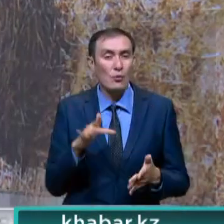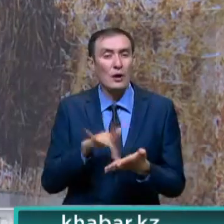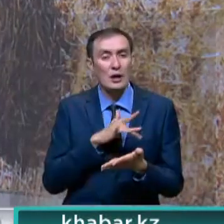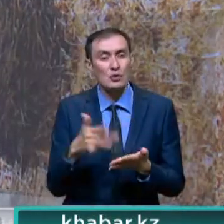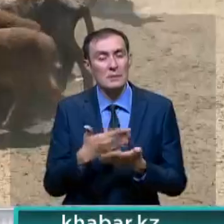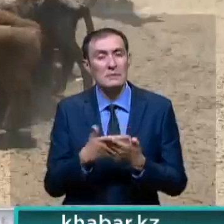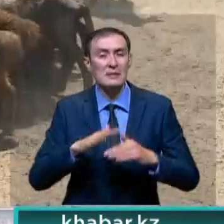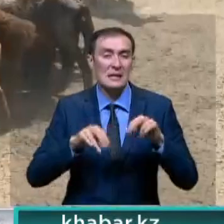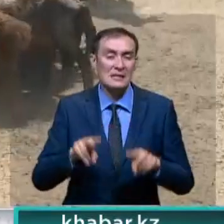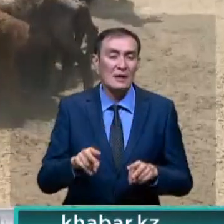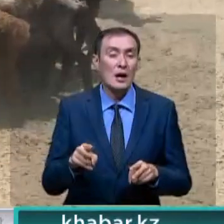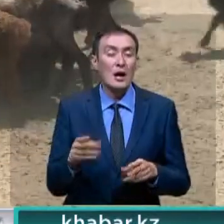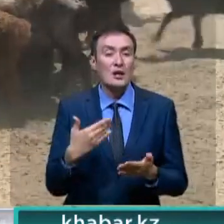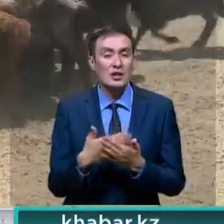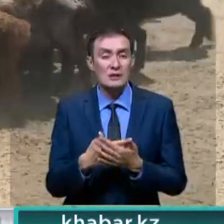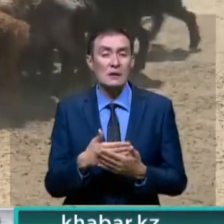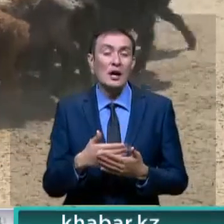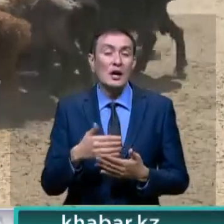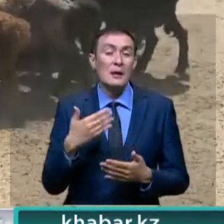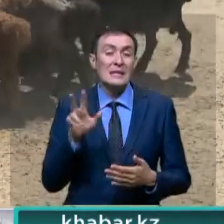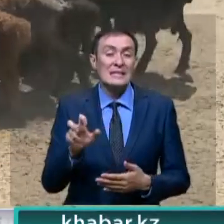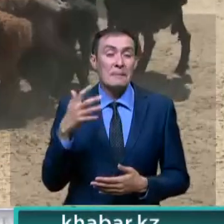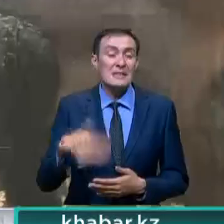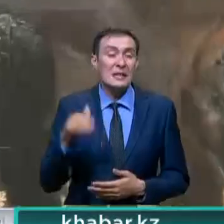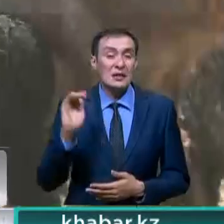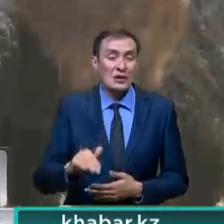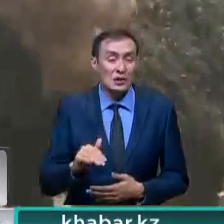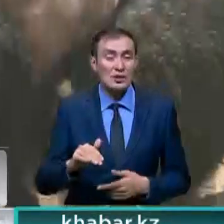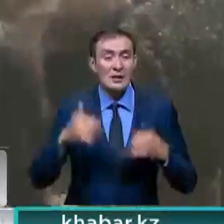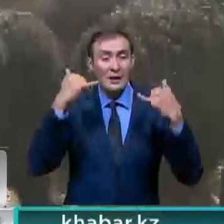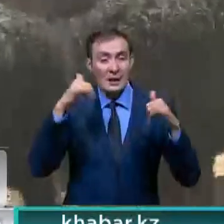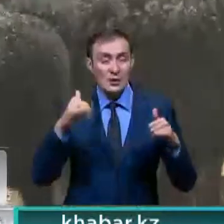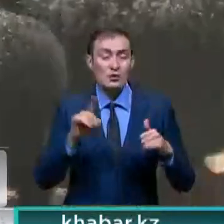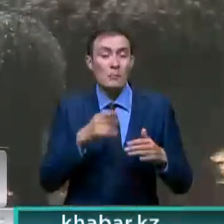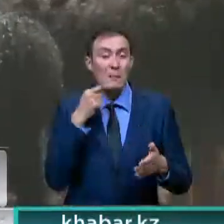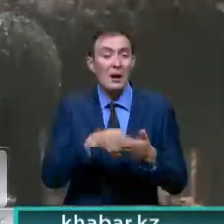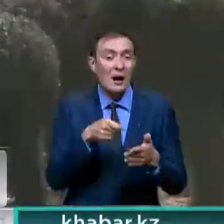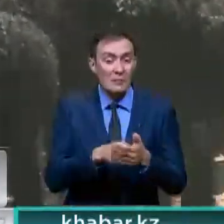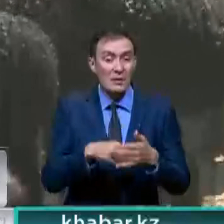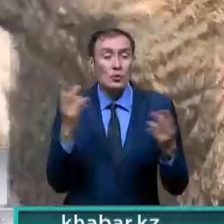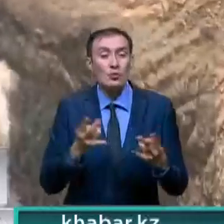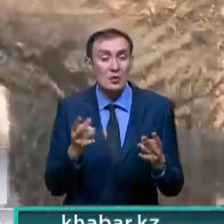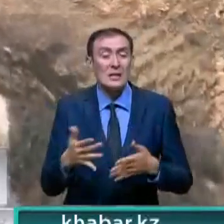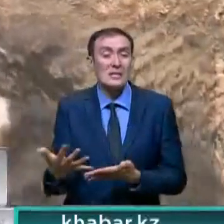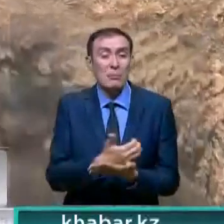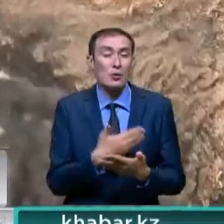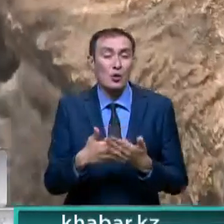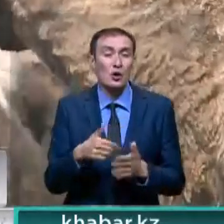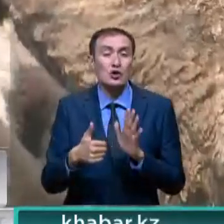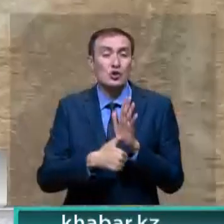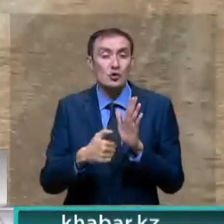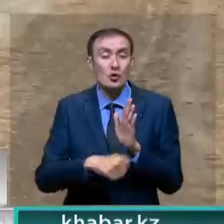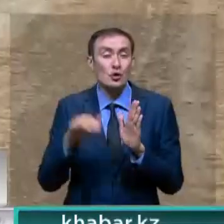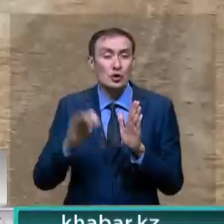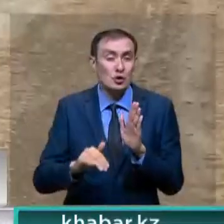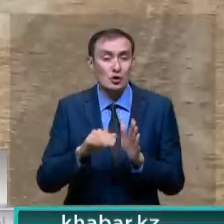расчетам специалистов, в регионе насчитываются почти 350 тысяч голов КРС. Чтобы прокормить их, требуется собрать около